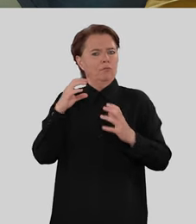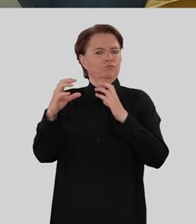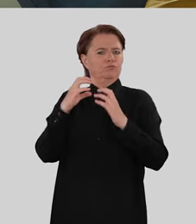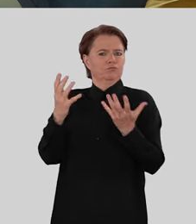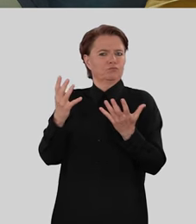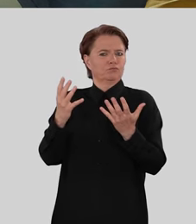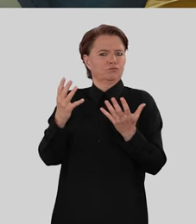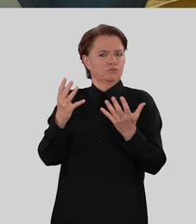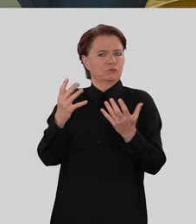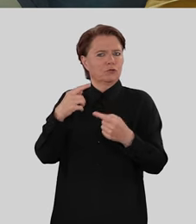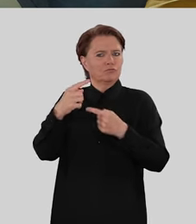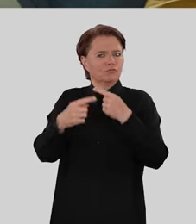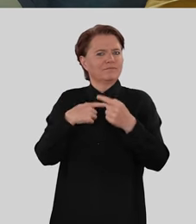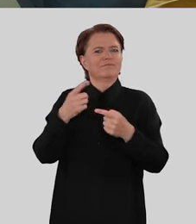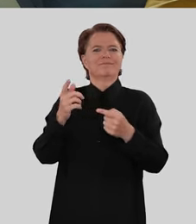sich jetzt die Freundschaft ergeben.